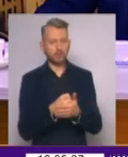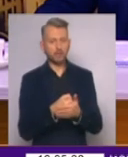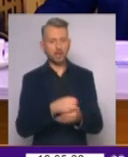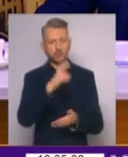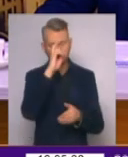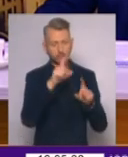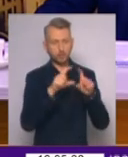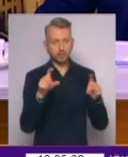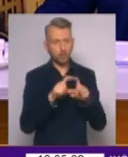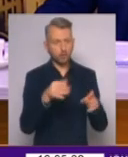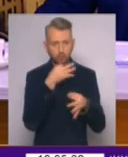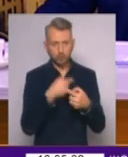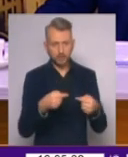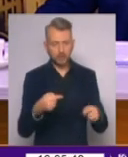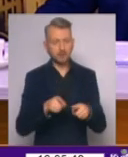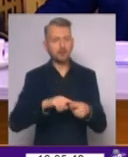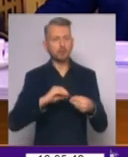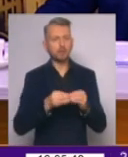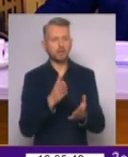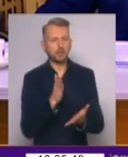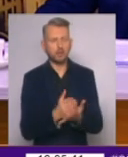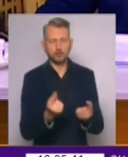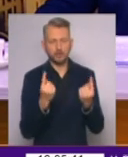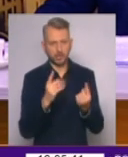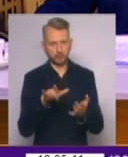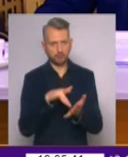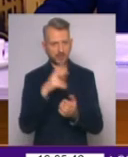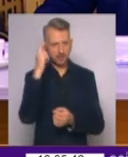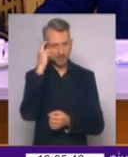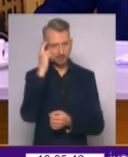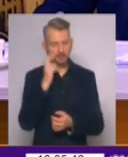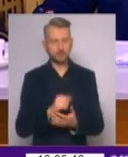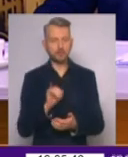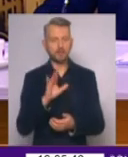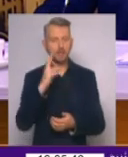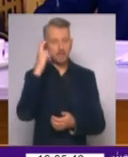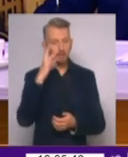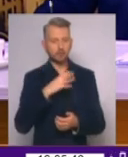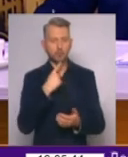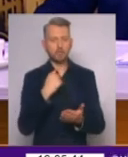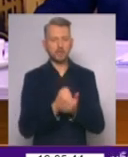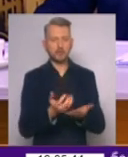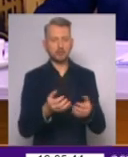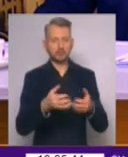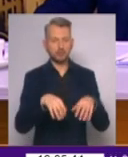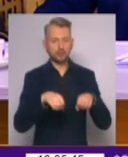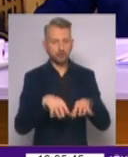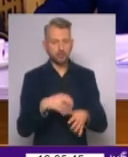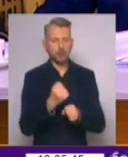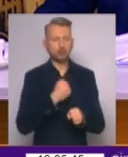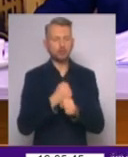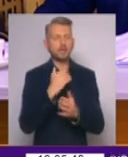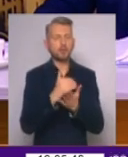державних установ будь-яких. Угу. Ця проблема є величезною в місті Києві. І в Києві було прийнято рішення розробити таку програму